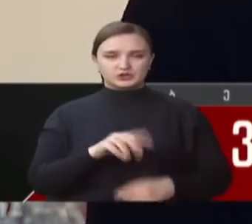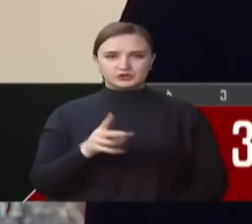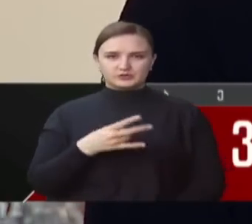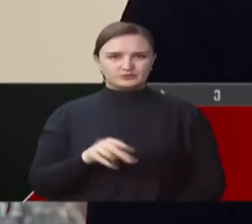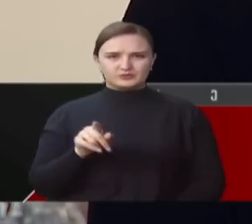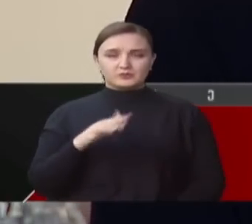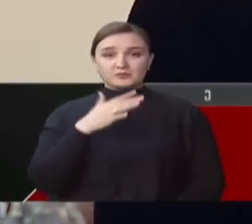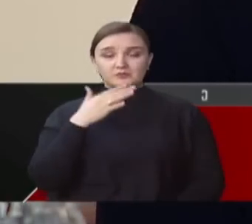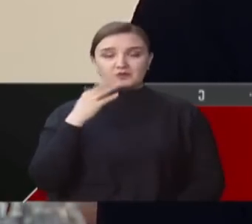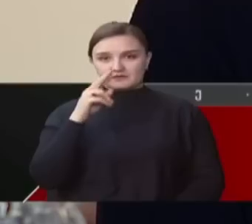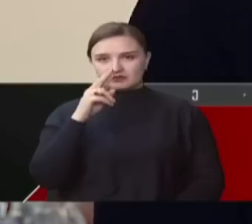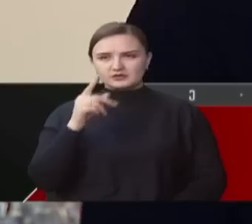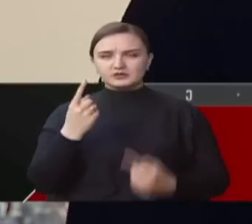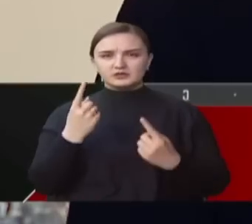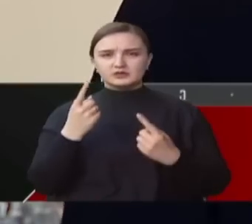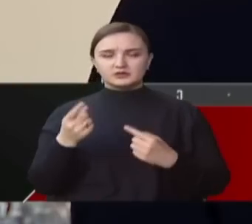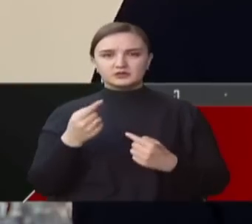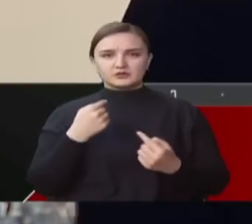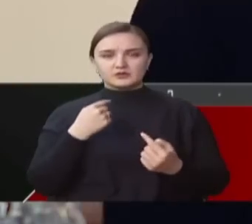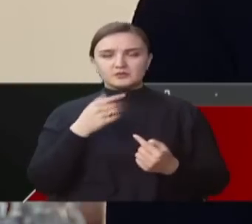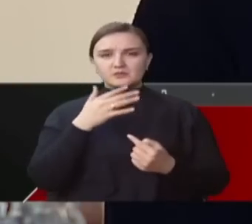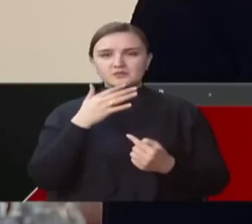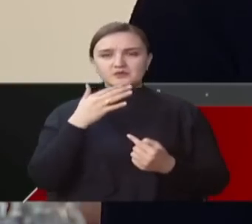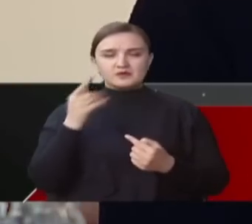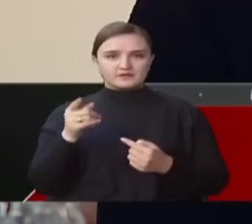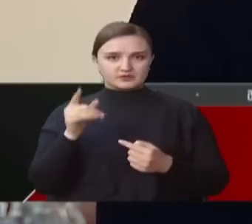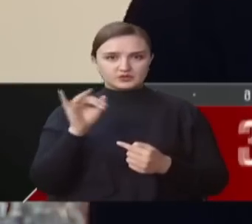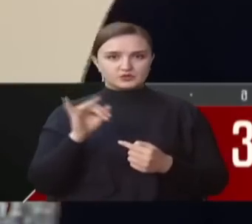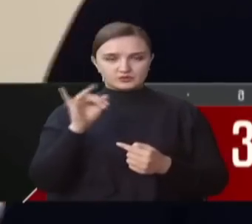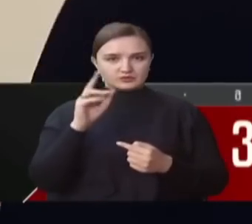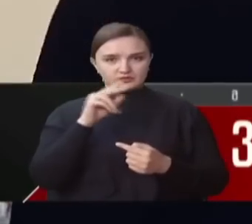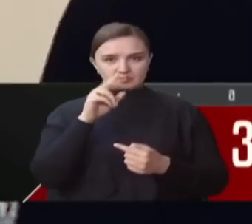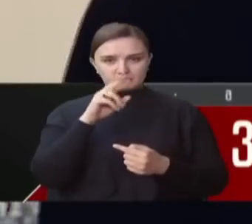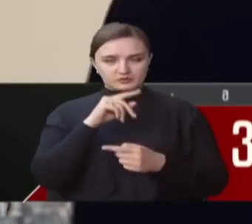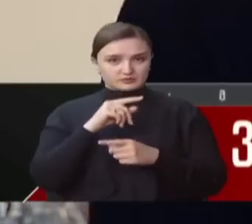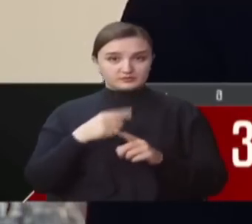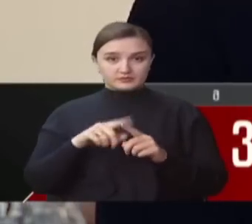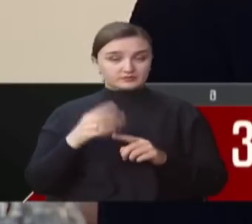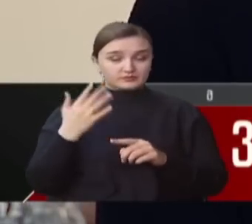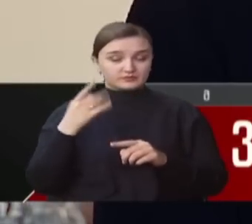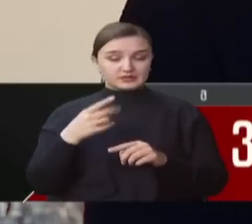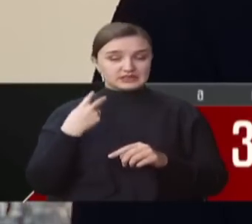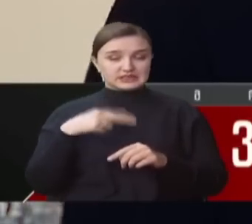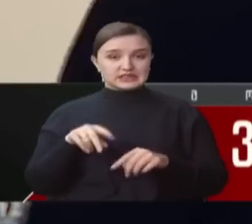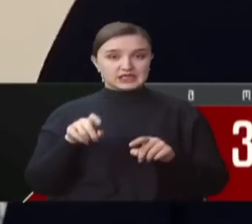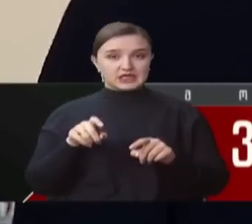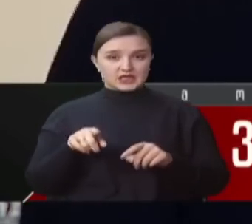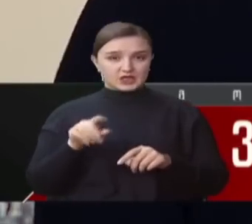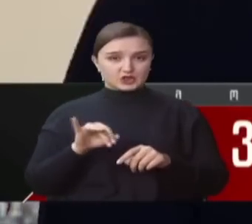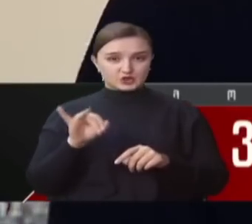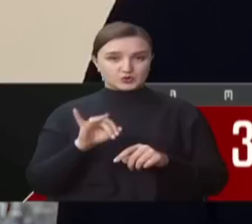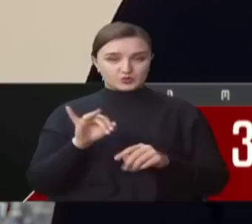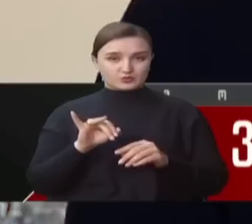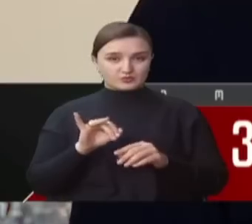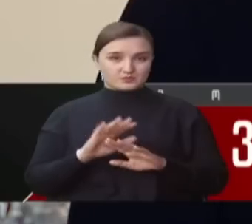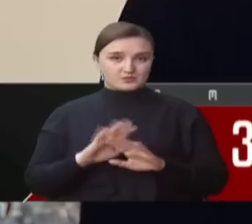იმდენი ცუდი რამ აქვს ჩადენილი და მარტო ციხეში ყოფნა ამას არ შველის. Არა თეთრებს ამ ყველაფერს, მაგრამ საერთო ჯამში